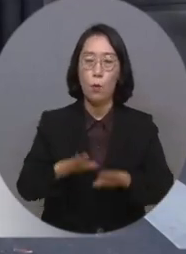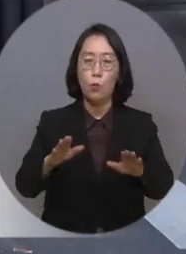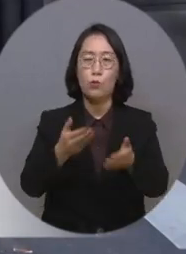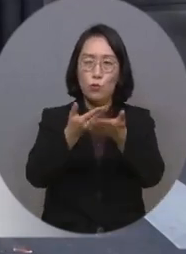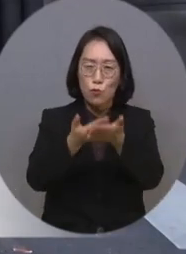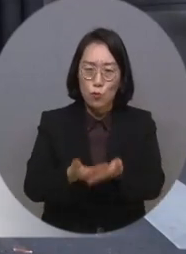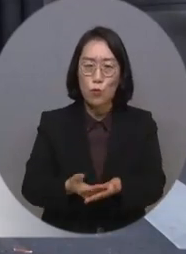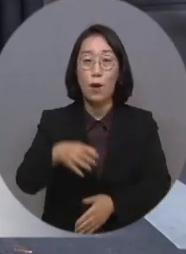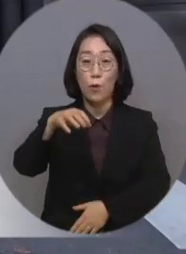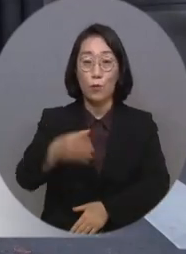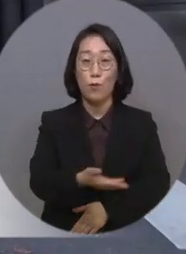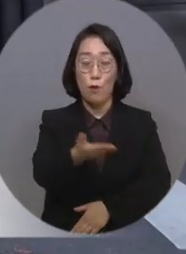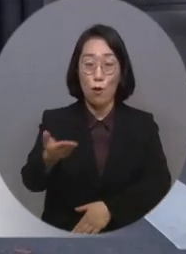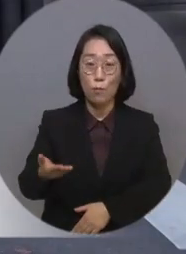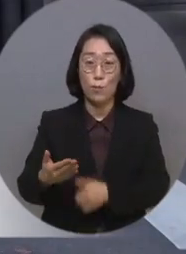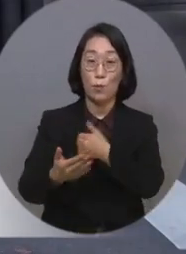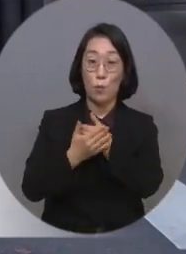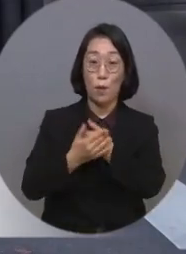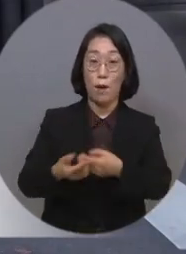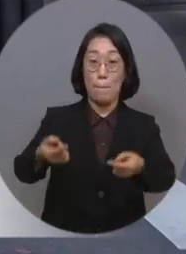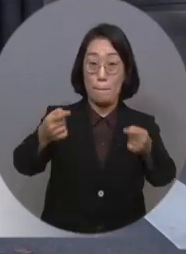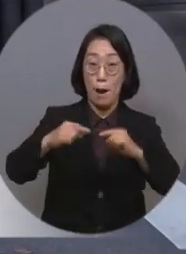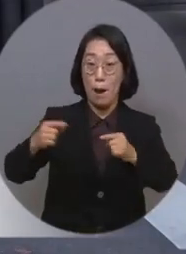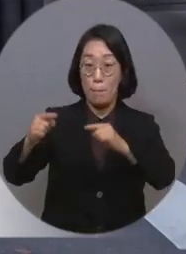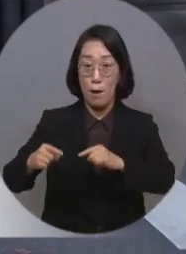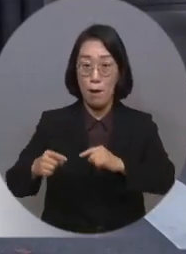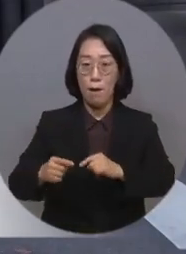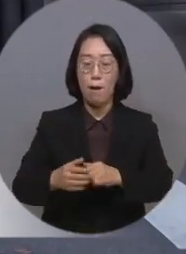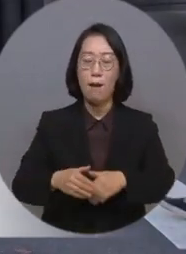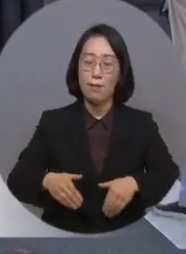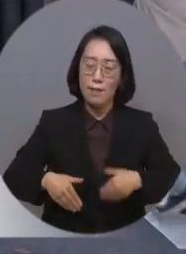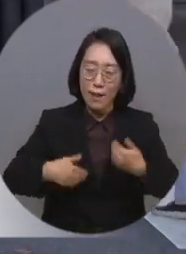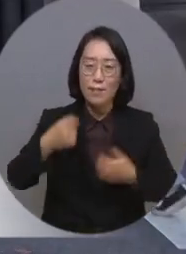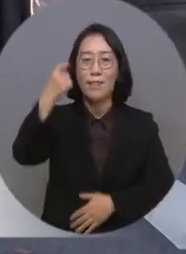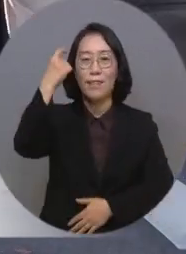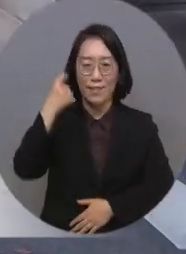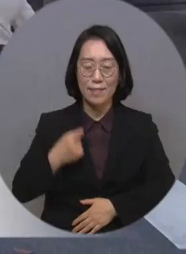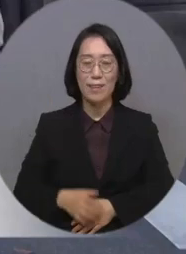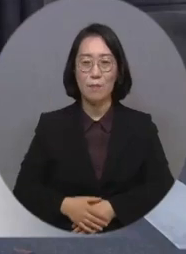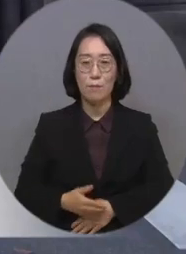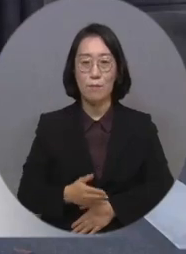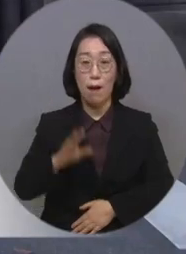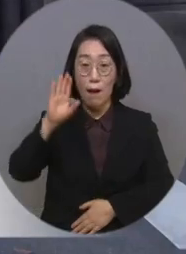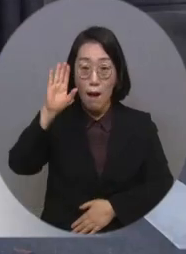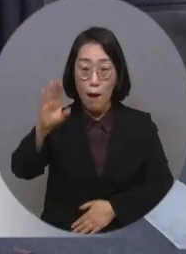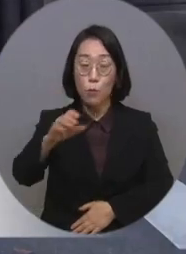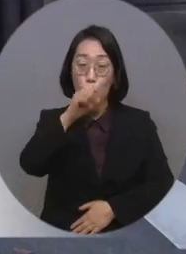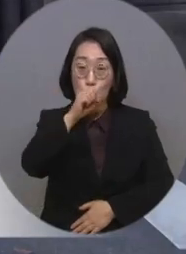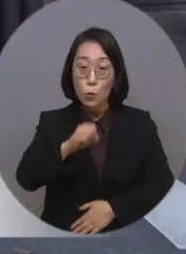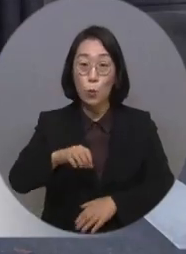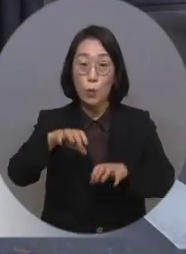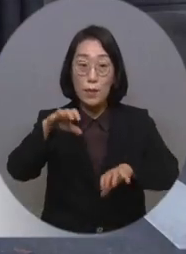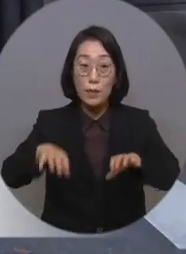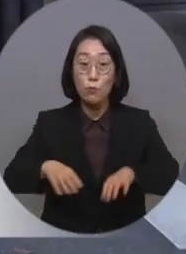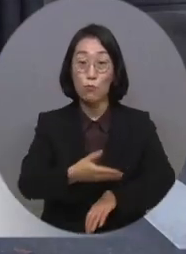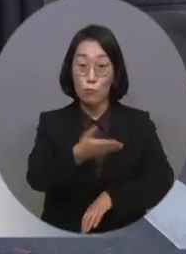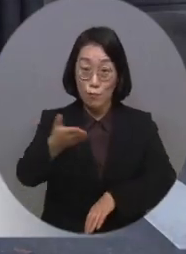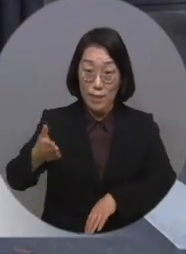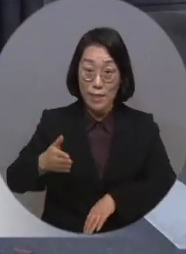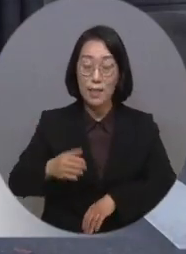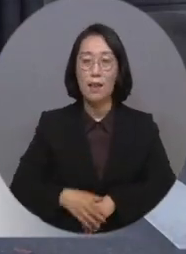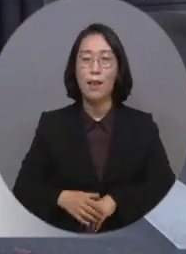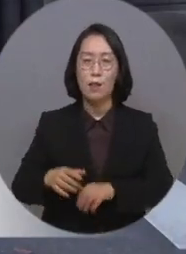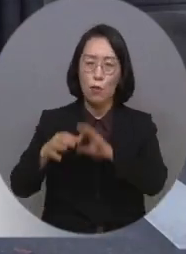자리 여러분들이 함께 더욱 훈훈하고 의미가 있다고 생각합니다. 앞으로 좋은 이웃도 더 열심히